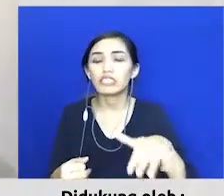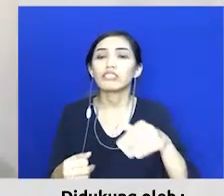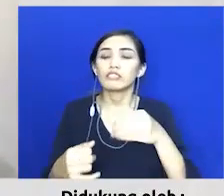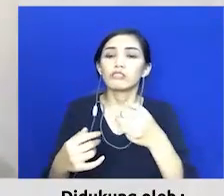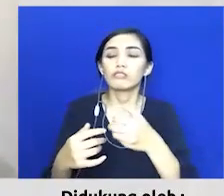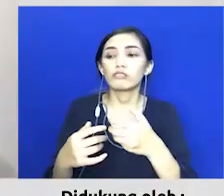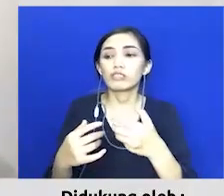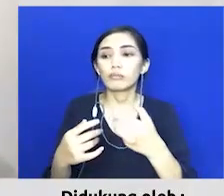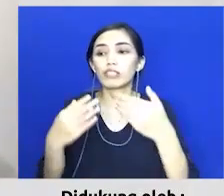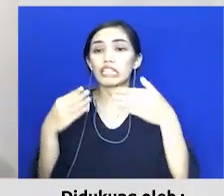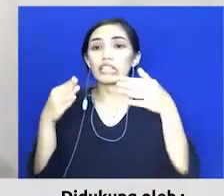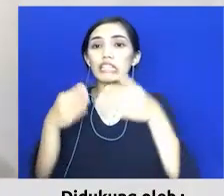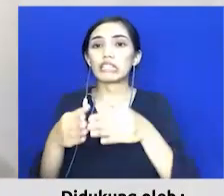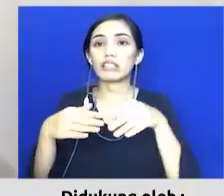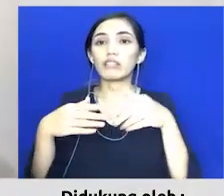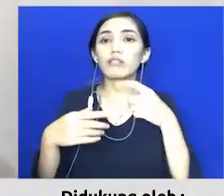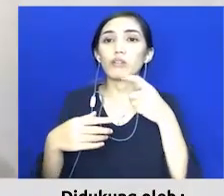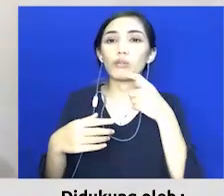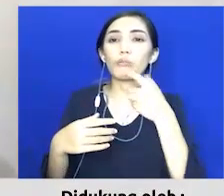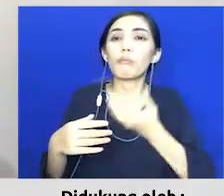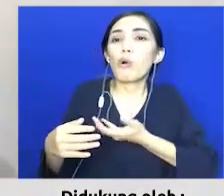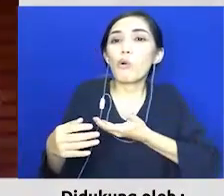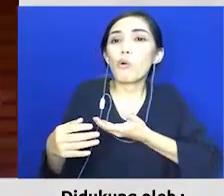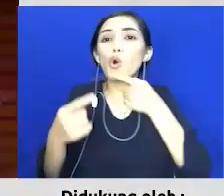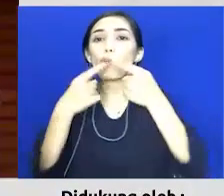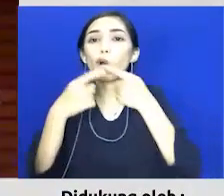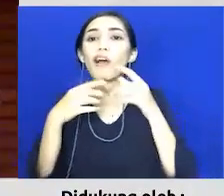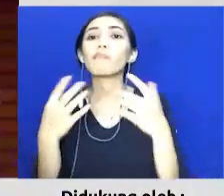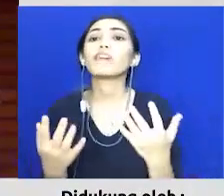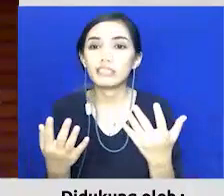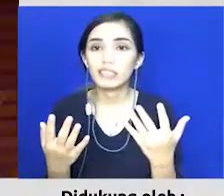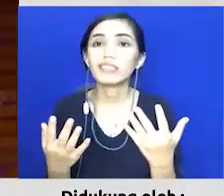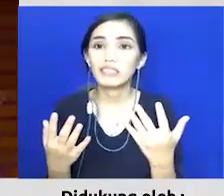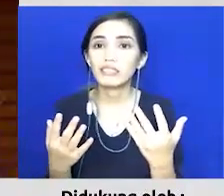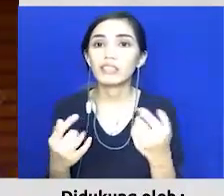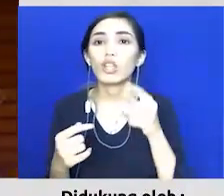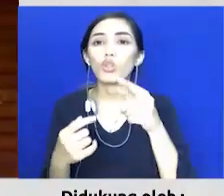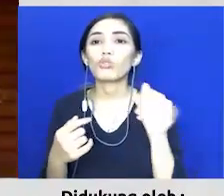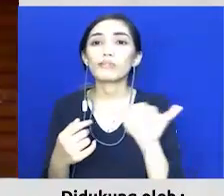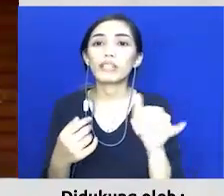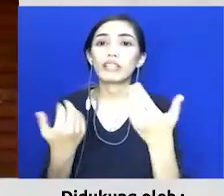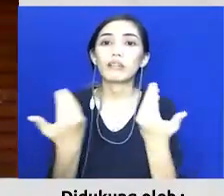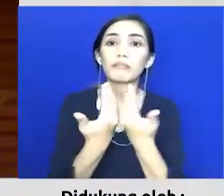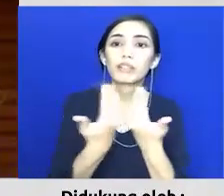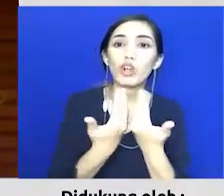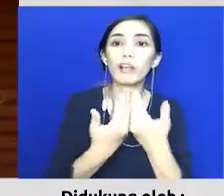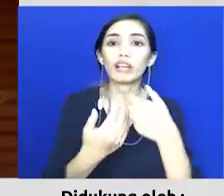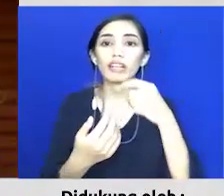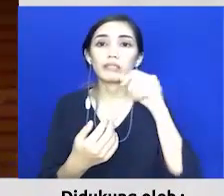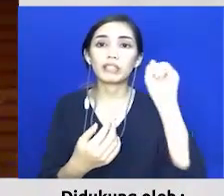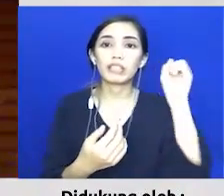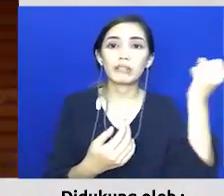Alwi gitu. Kalau kita melihat menyimak penjelasan Pak Alwi dan juga menonton film-film Usmar Ismail,